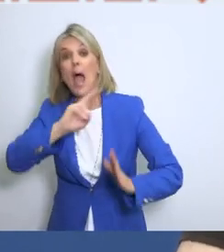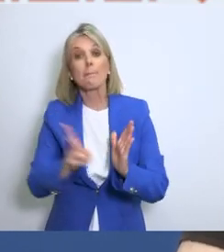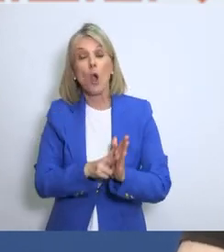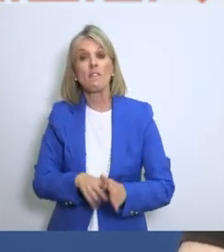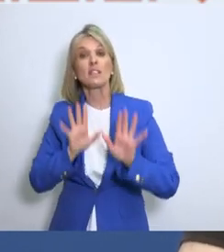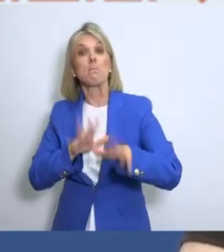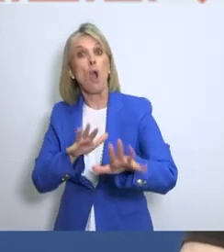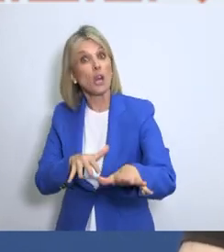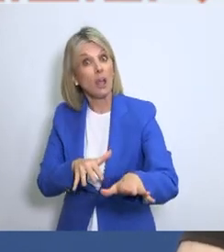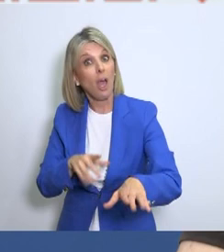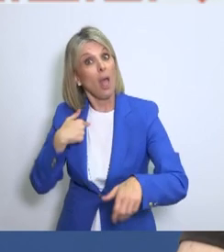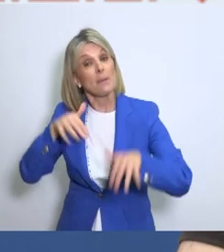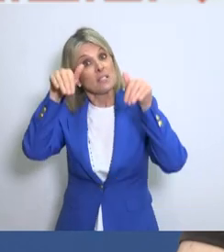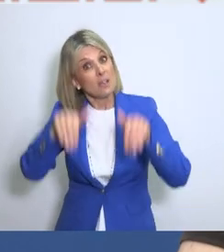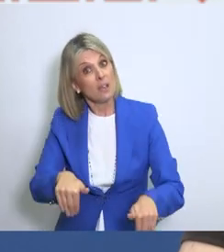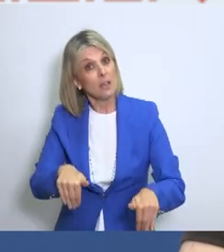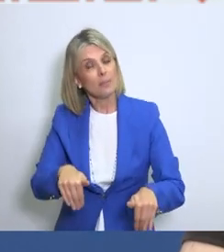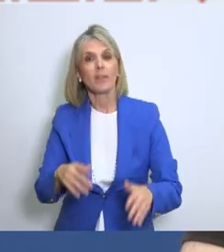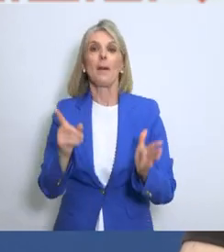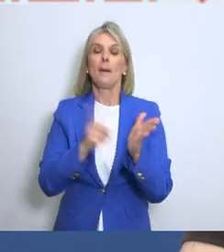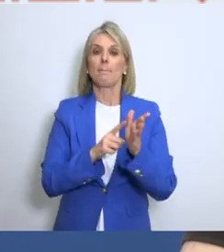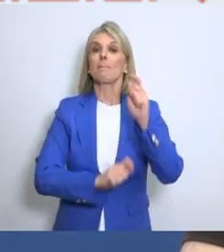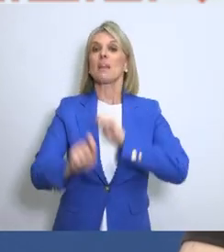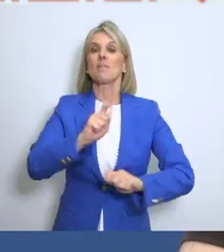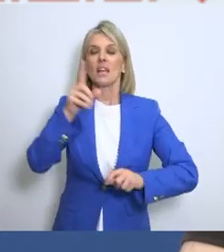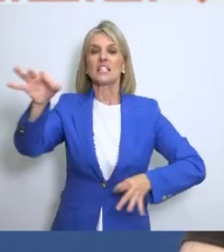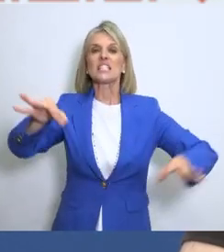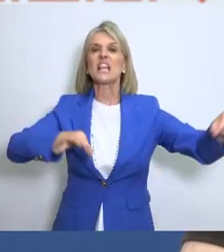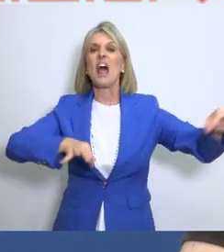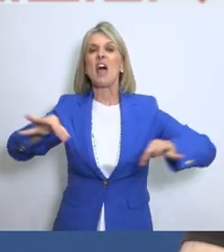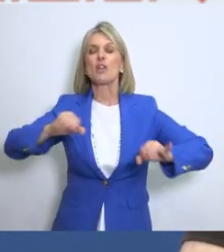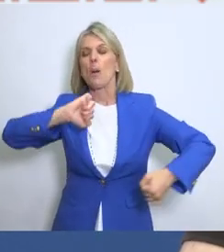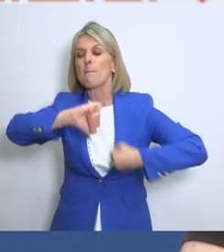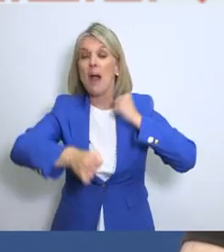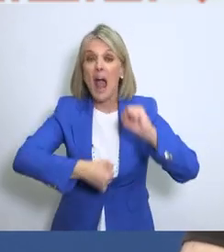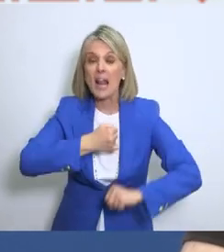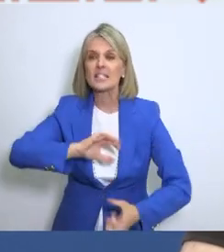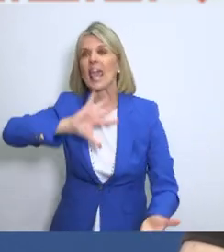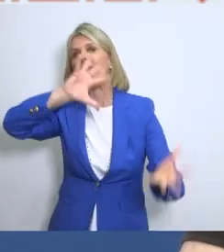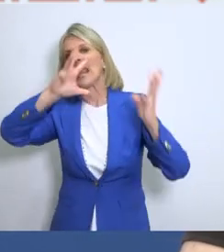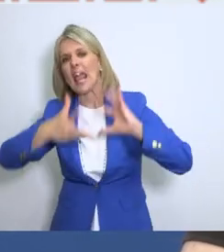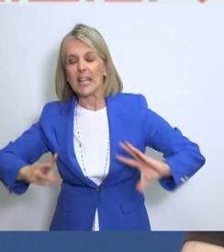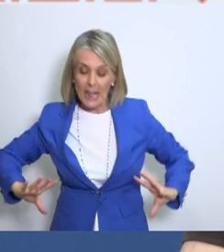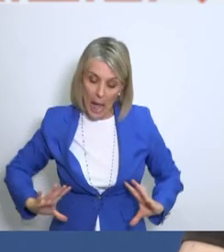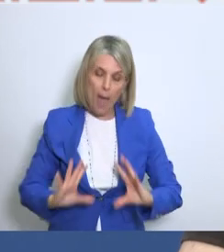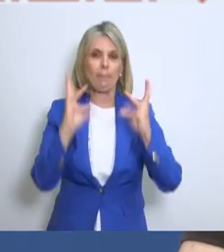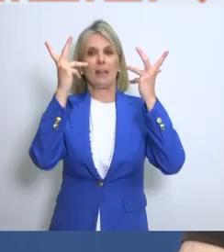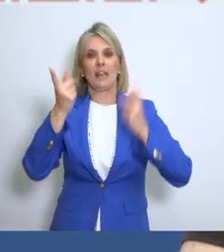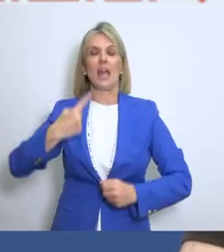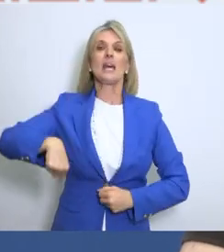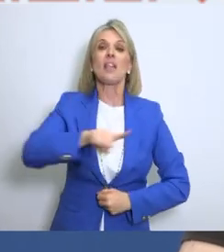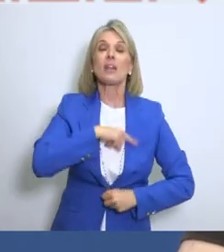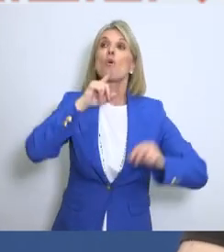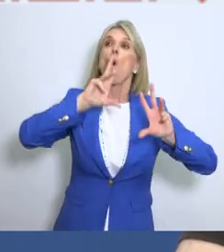σχέδιο πάλης που θα ενώνει όλους τους επιμέρους αγώνες σε γενική απεργία, την δική μας εξέγερση όπως τη